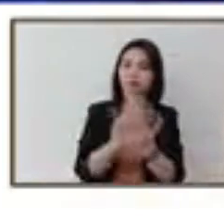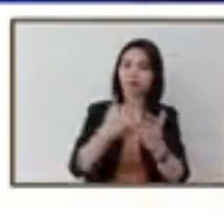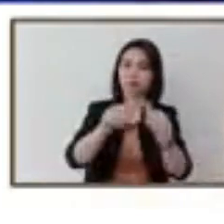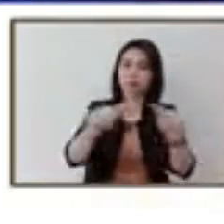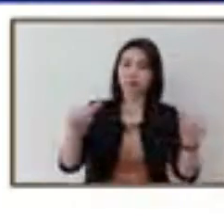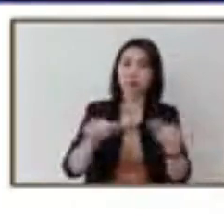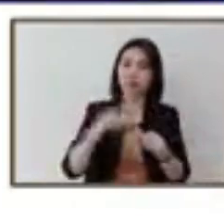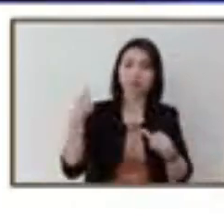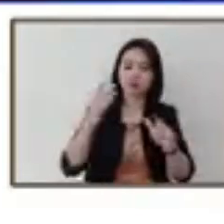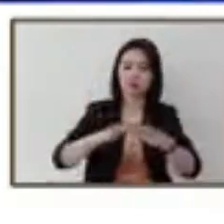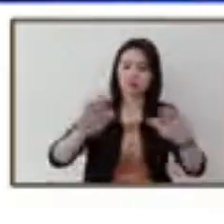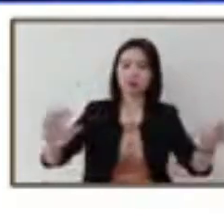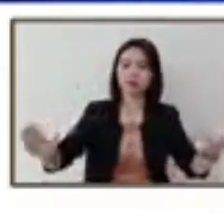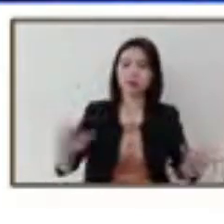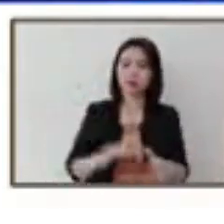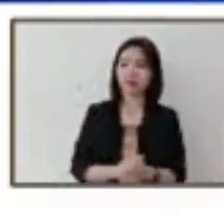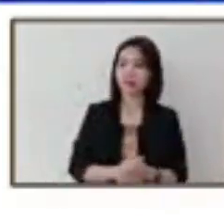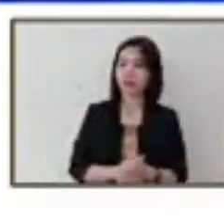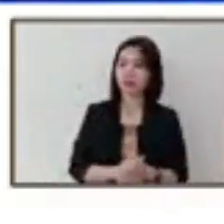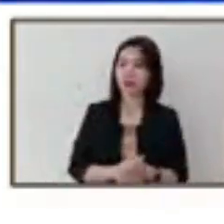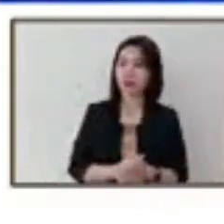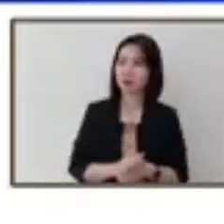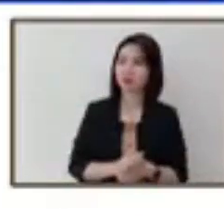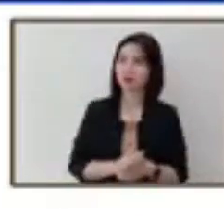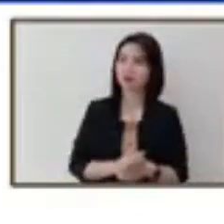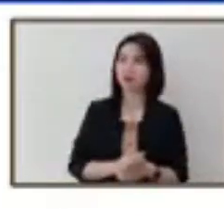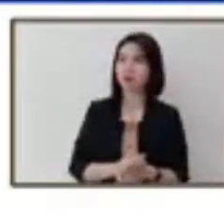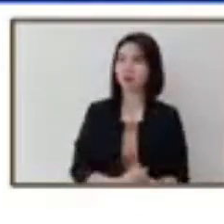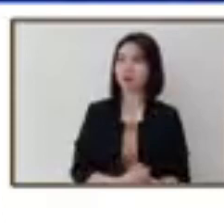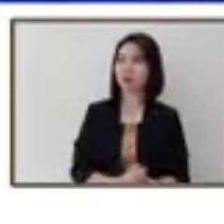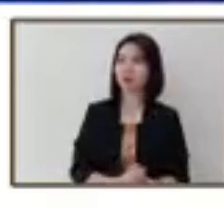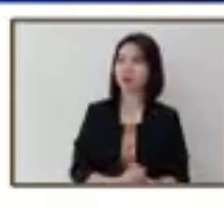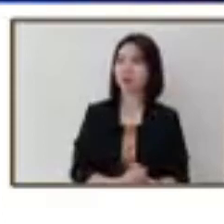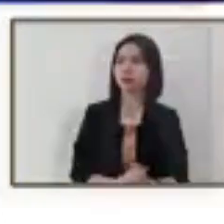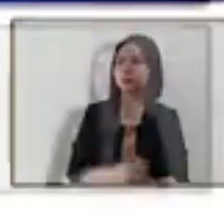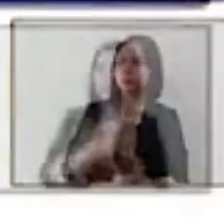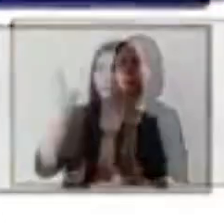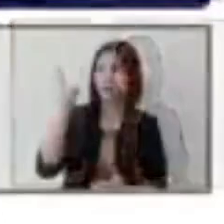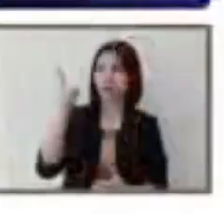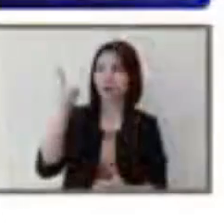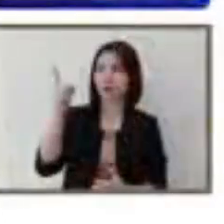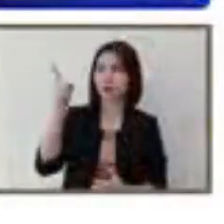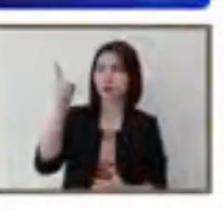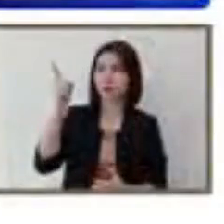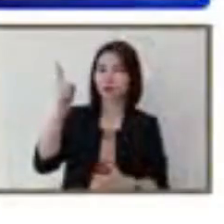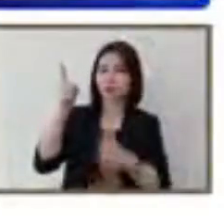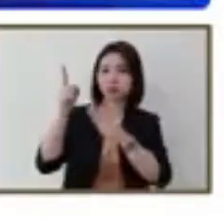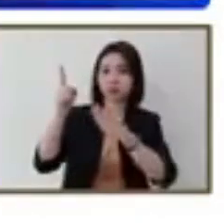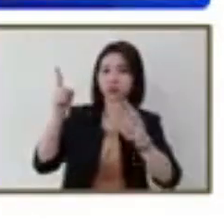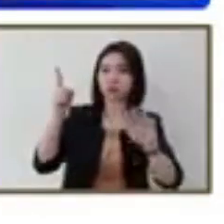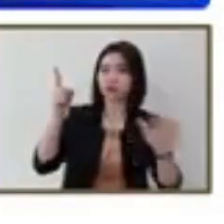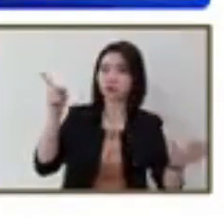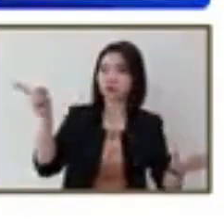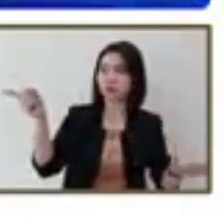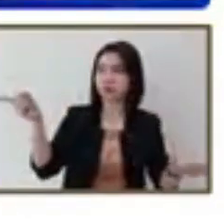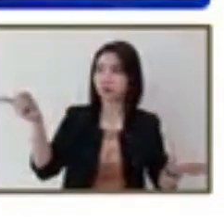yung area na yan? Kay Roshibet, Conte. Saan yung area na yan? De La Cruz,